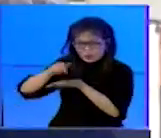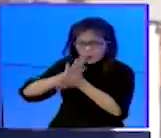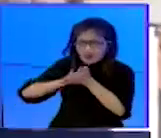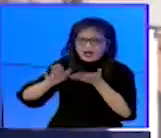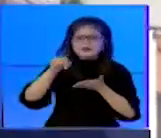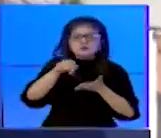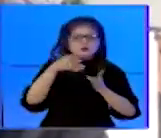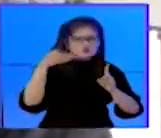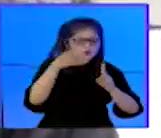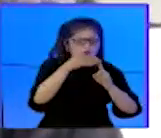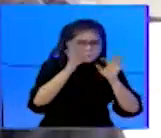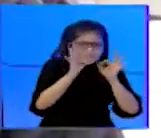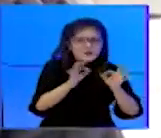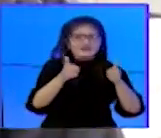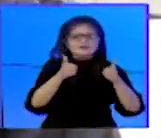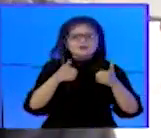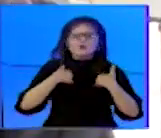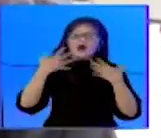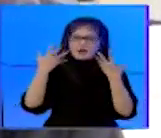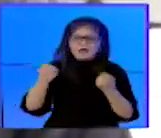gitu. Harapan saya